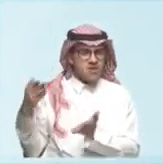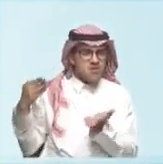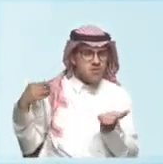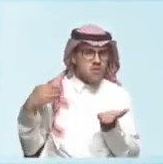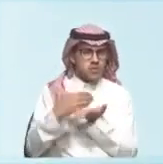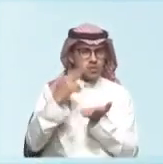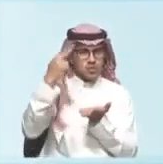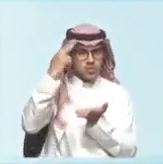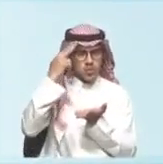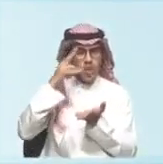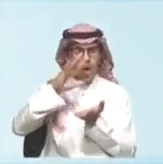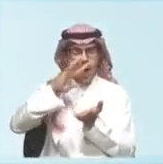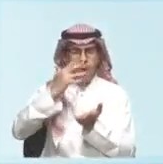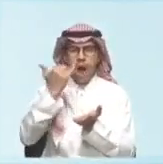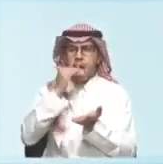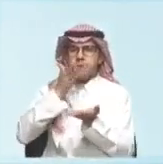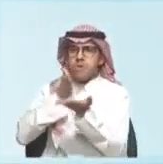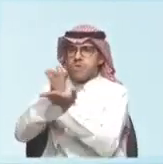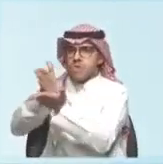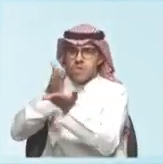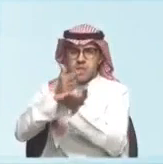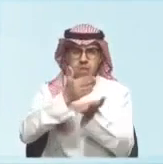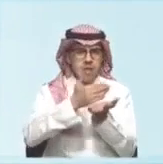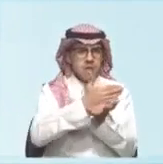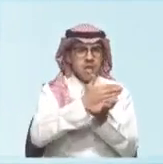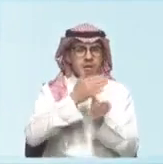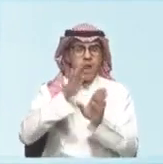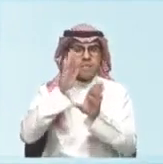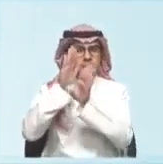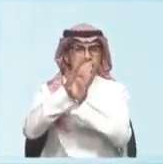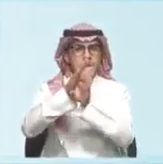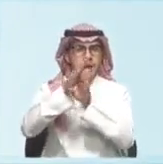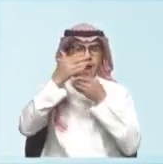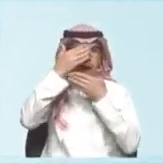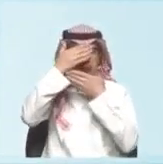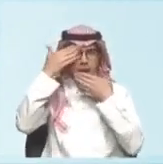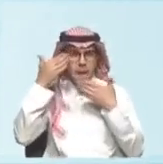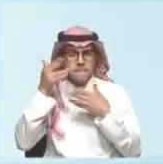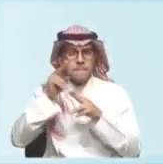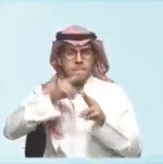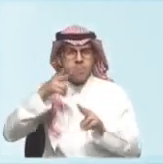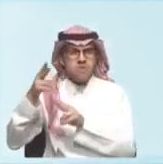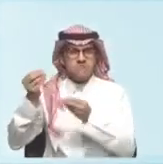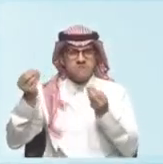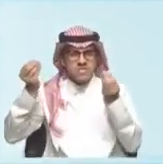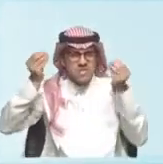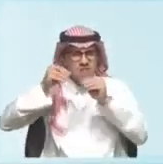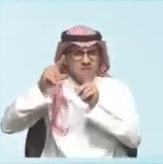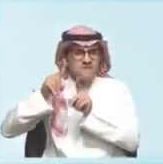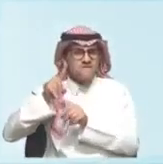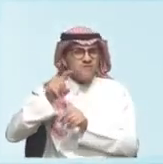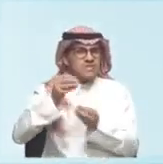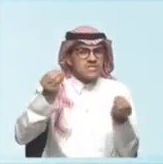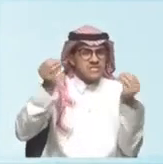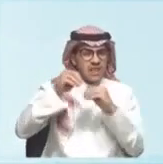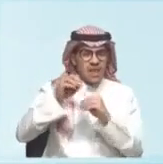وتدخلها في الشؤون العربية ودعمها للإرهاب ونشر الطائفية والكراهية أصبح من الماضي